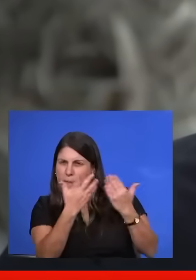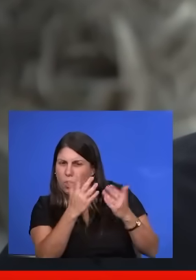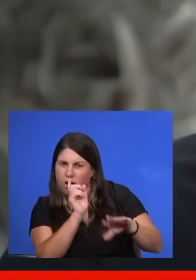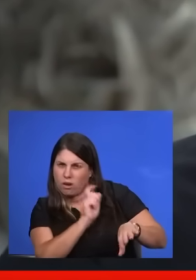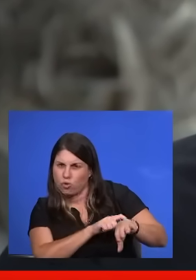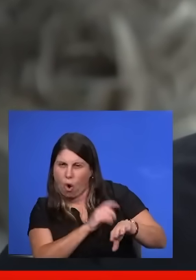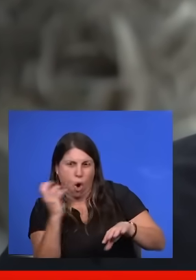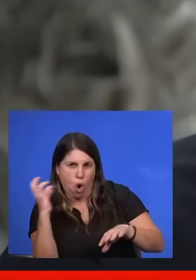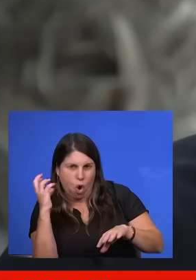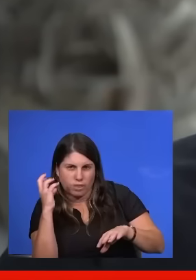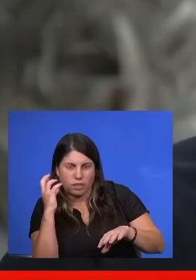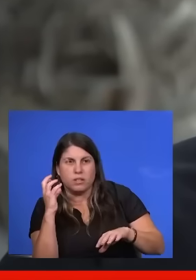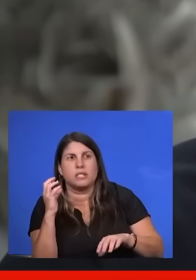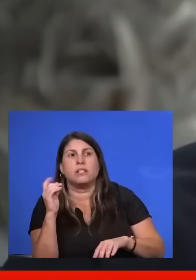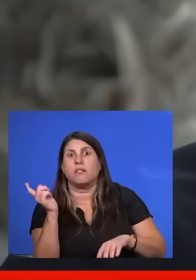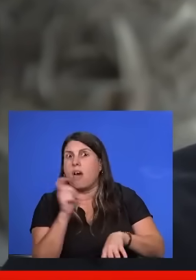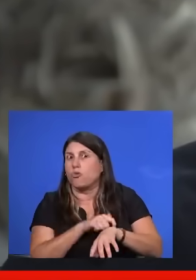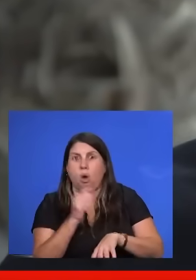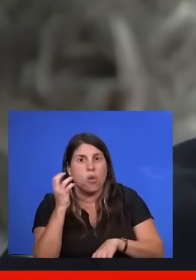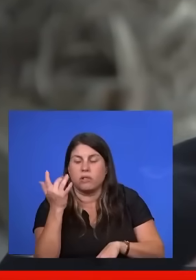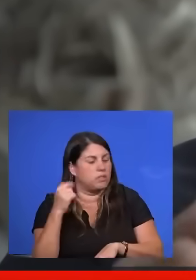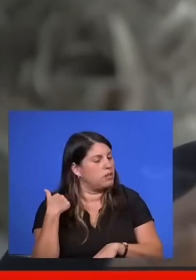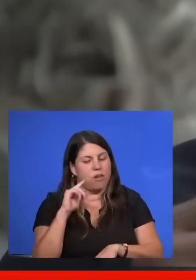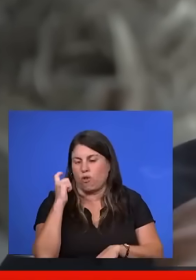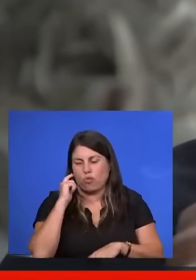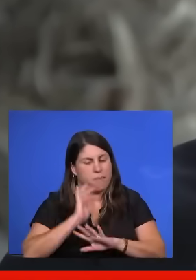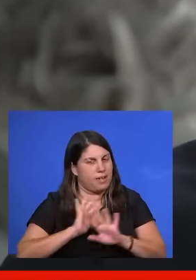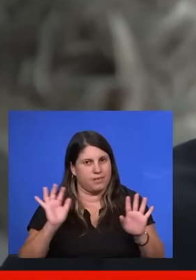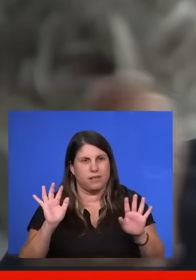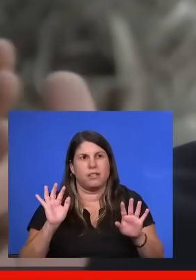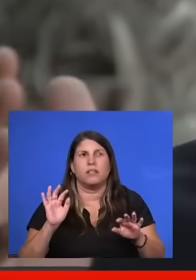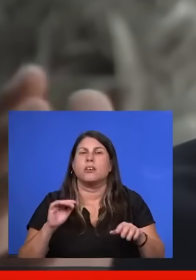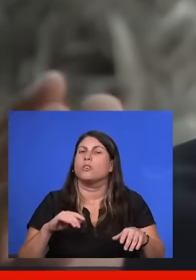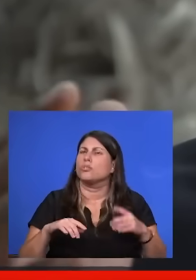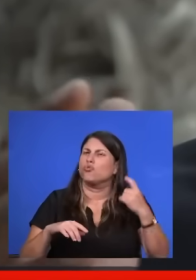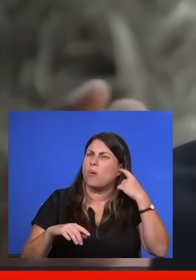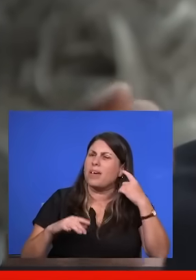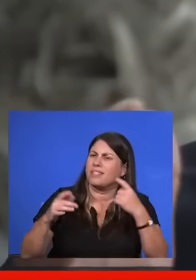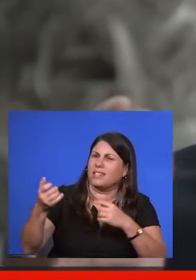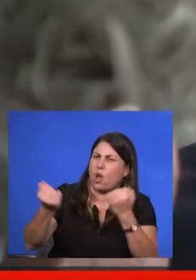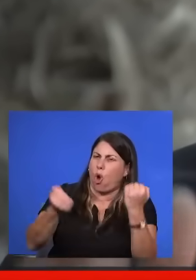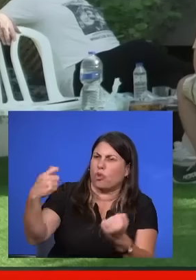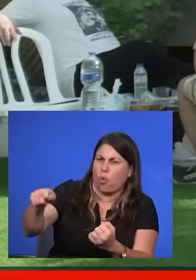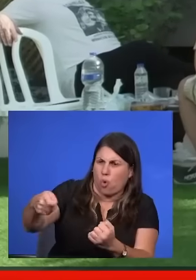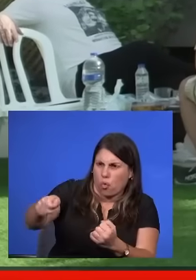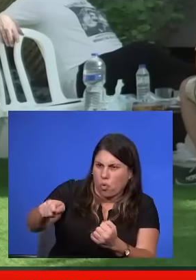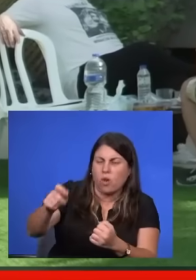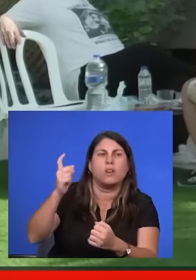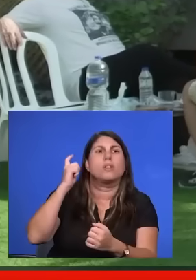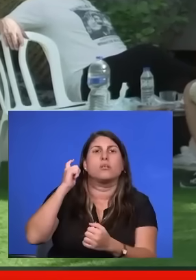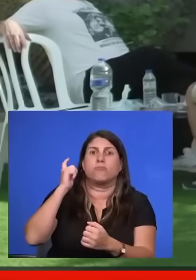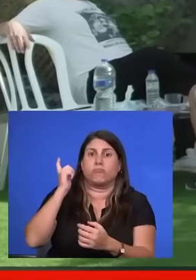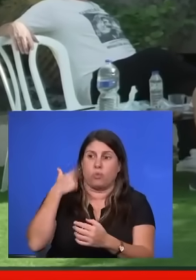את השעון מעורר לא שמעתי. שמעתי את הרעש של האוטו שלו מניע, שהם בדיוק עלו לאוטו ובאו